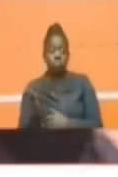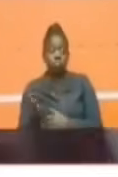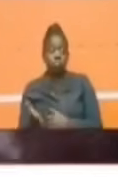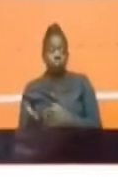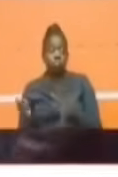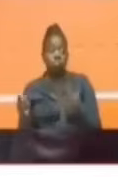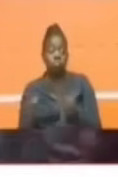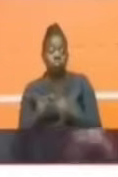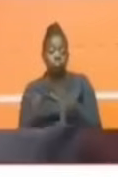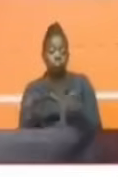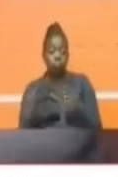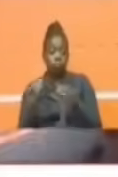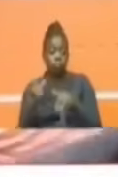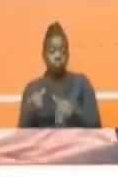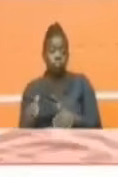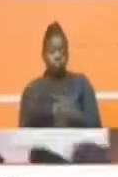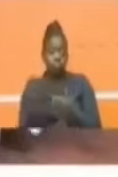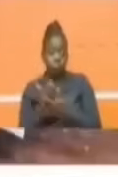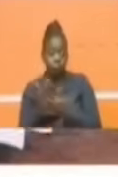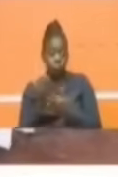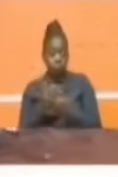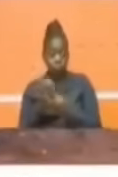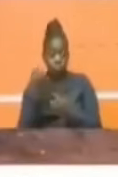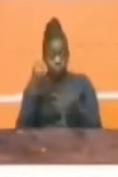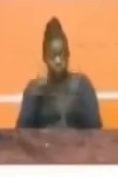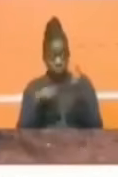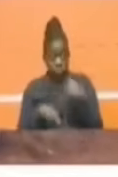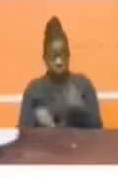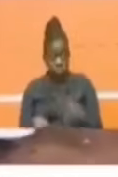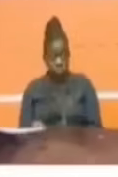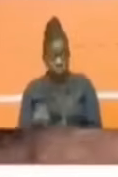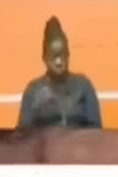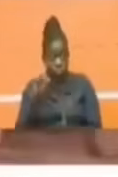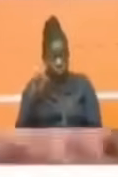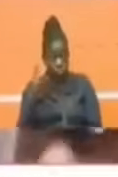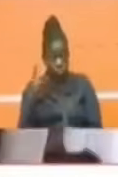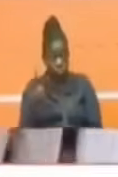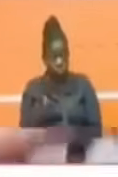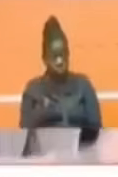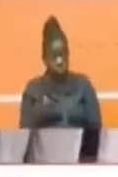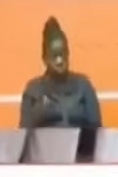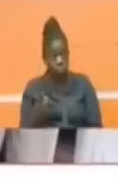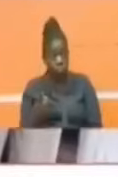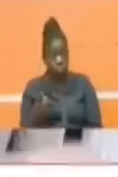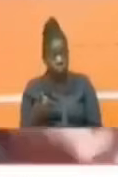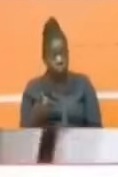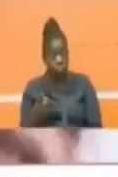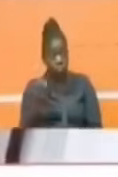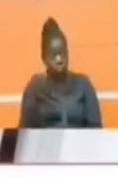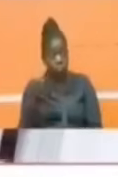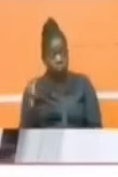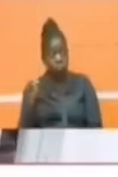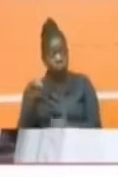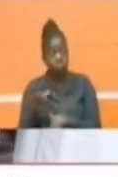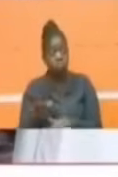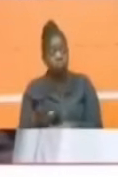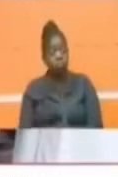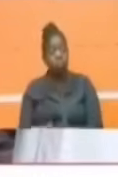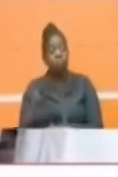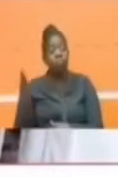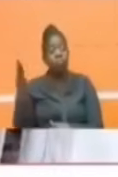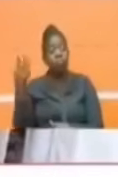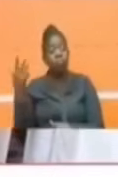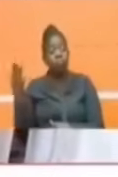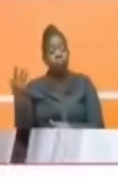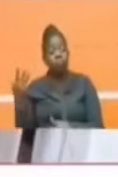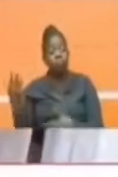n'oluvannyuma ne baziikibwa wakati mu Miranga. Omusajja yasooke nedda bwe baba babaziise omukulu ogwa kkono